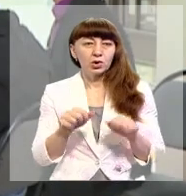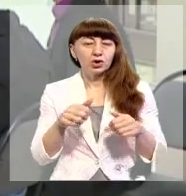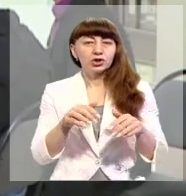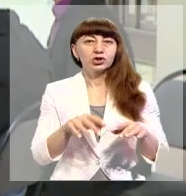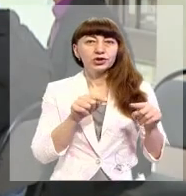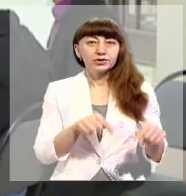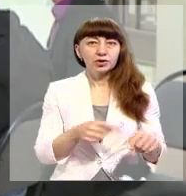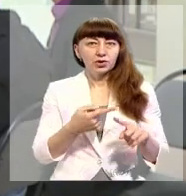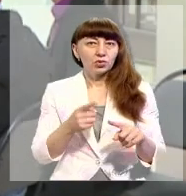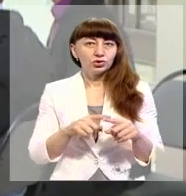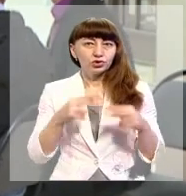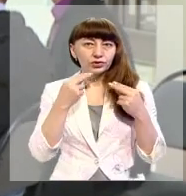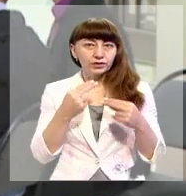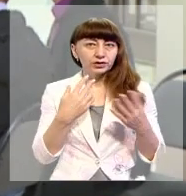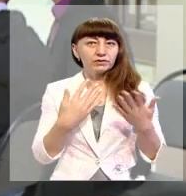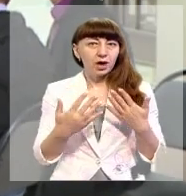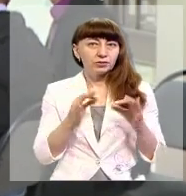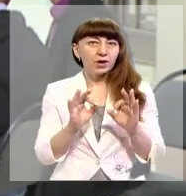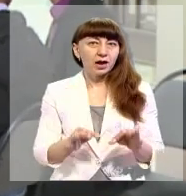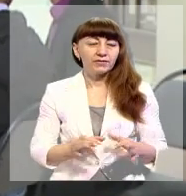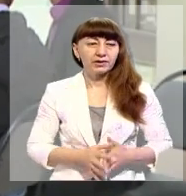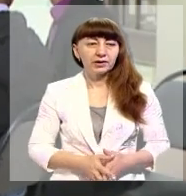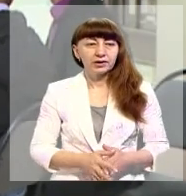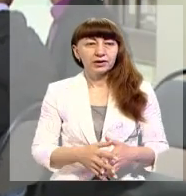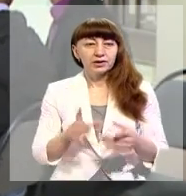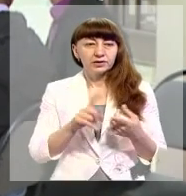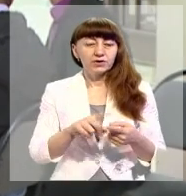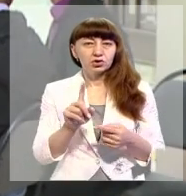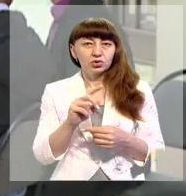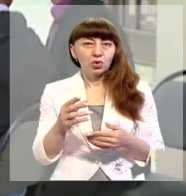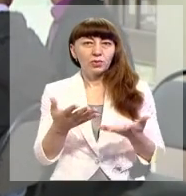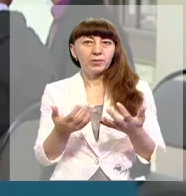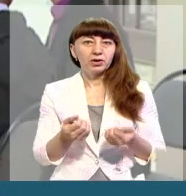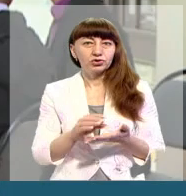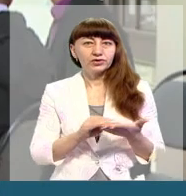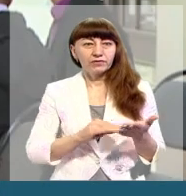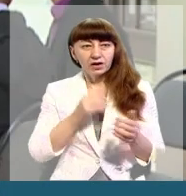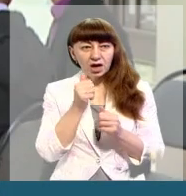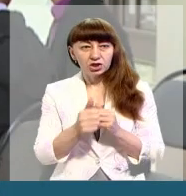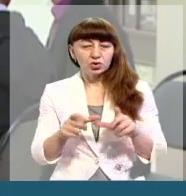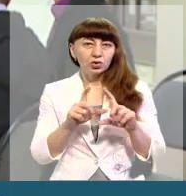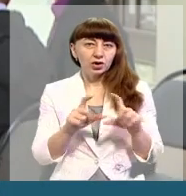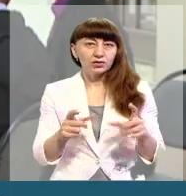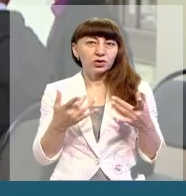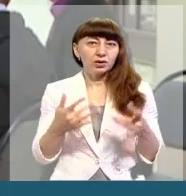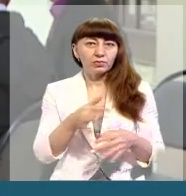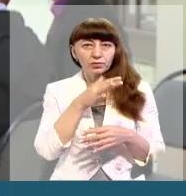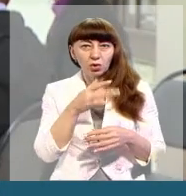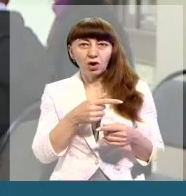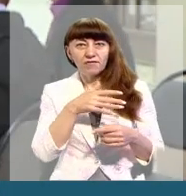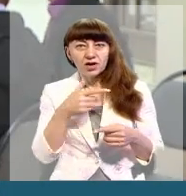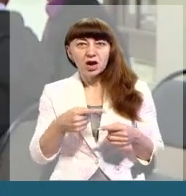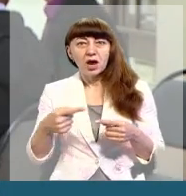болатын мәселені талқылауға болады. Бұл өте тиімді тәсіл, себебі әрбір ұйымға өтініш түскенде оны қарастыру үшін ұзақ уақыт кетеді. Одан